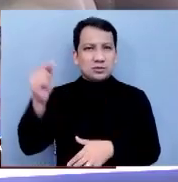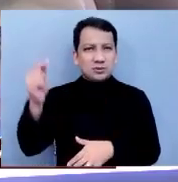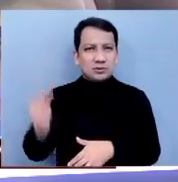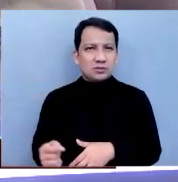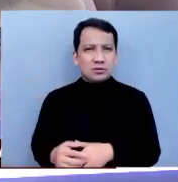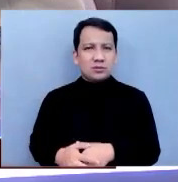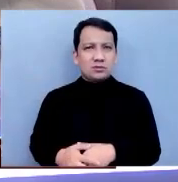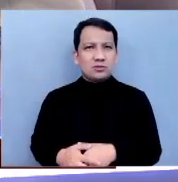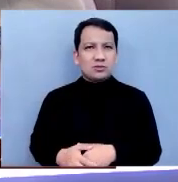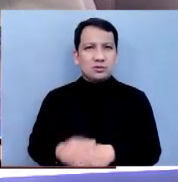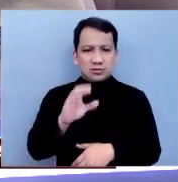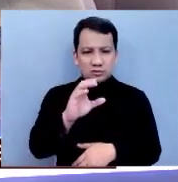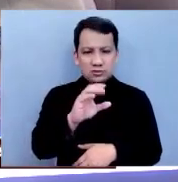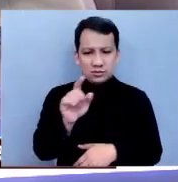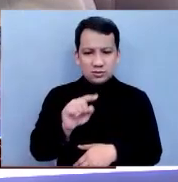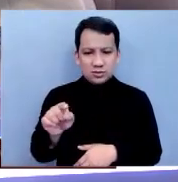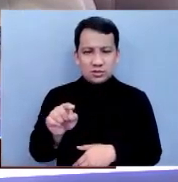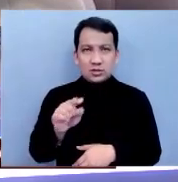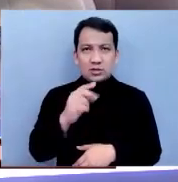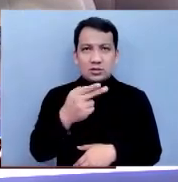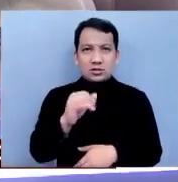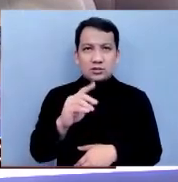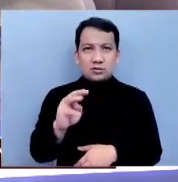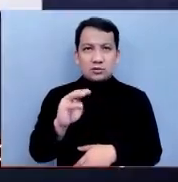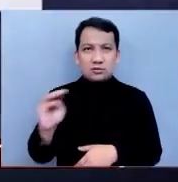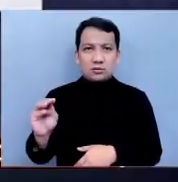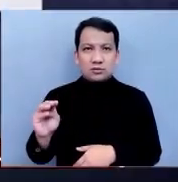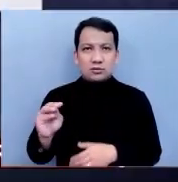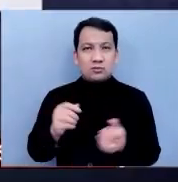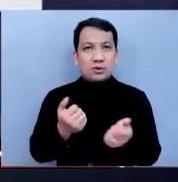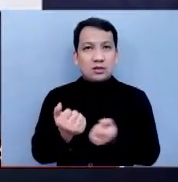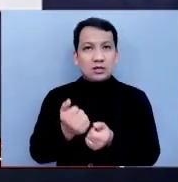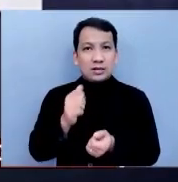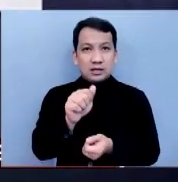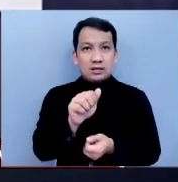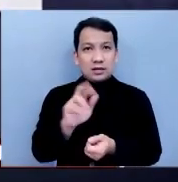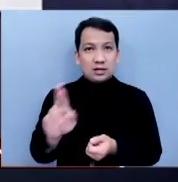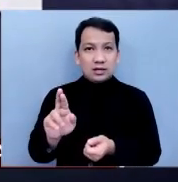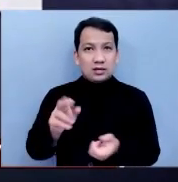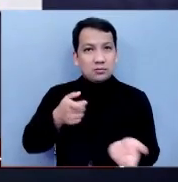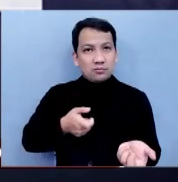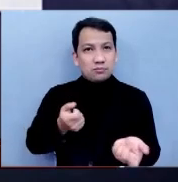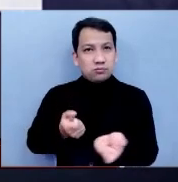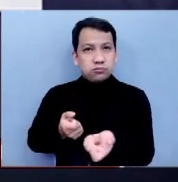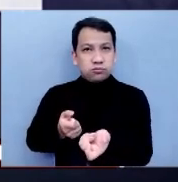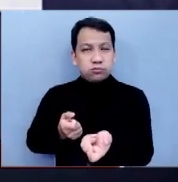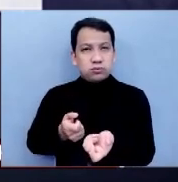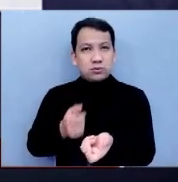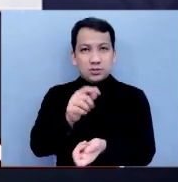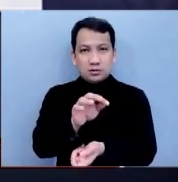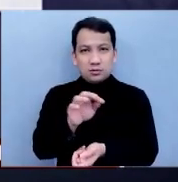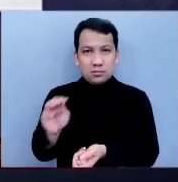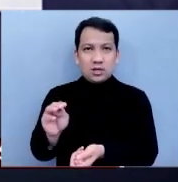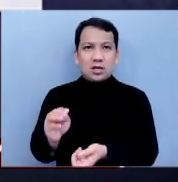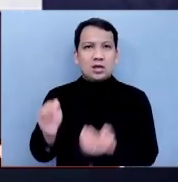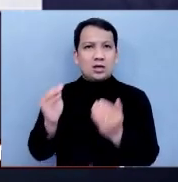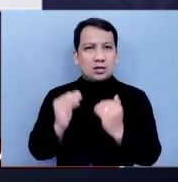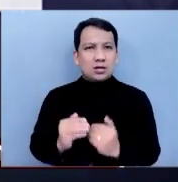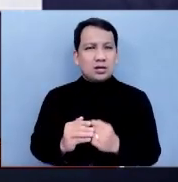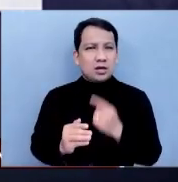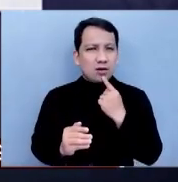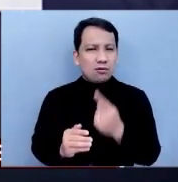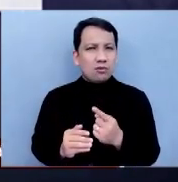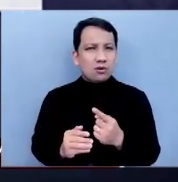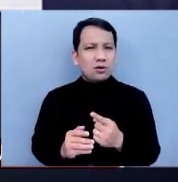siyang CZ Shadow 9mm, that's a submachine gun. Submachine gun? Wow. Yeah, 9mm. Okay. Tapos yung, ito